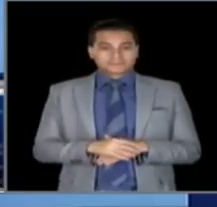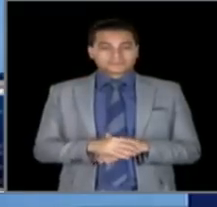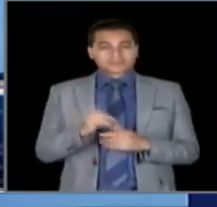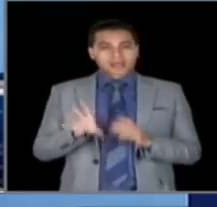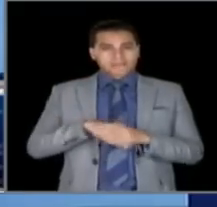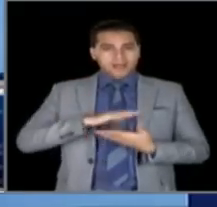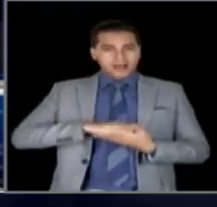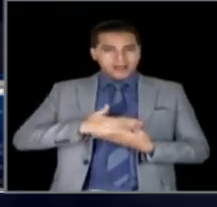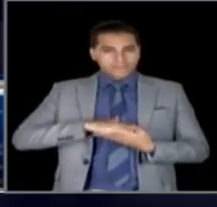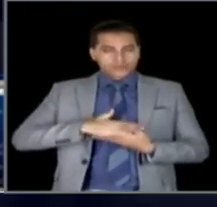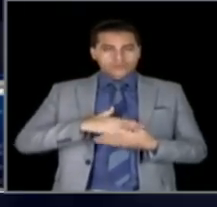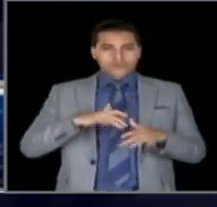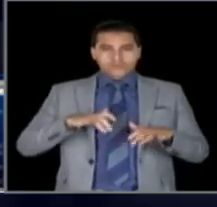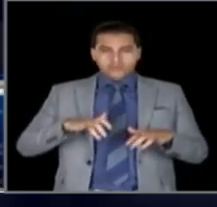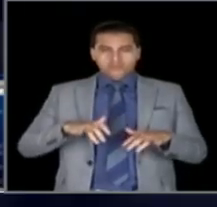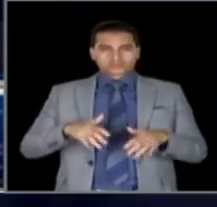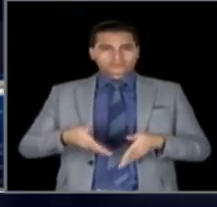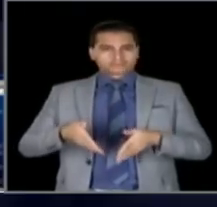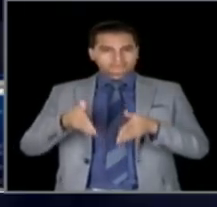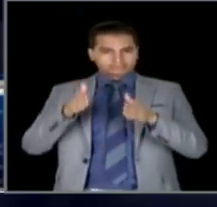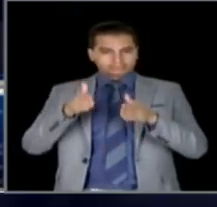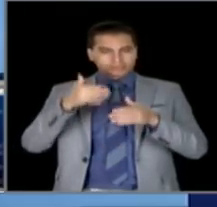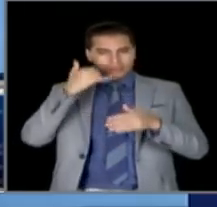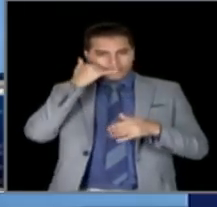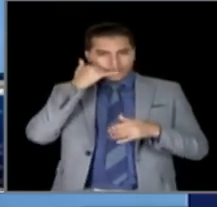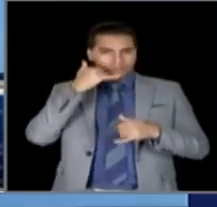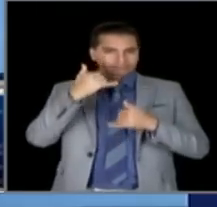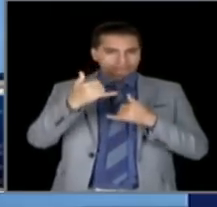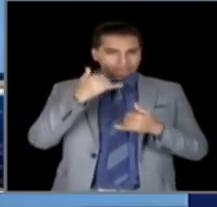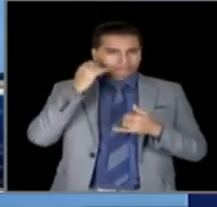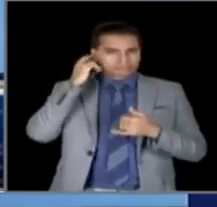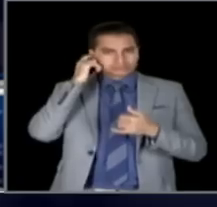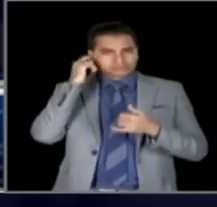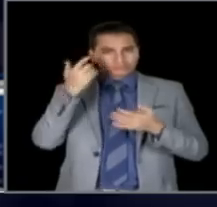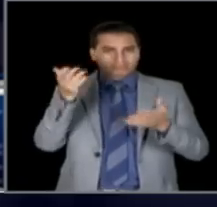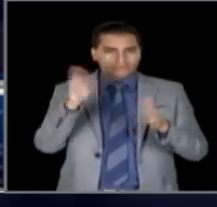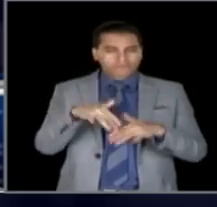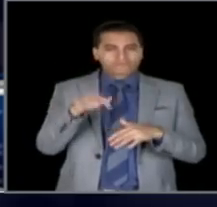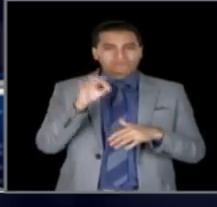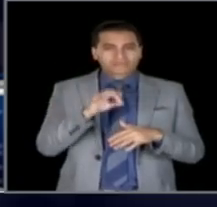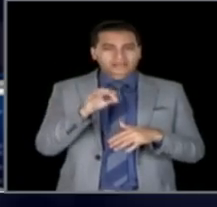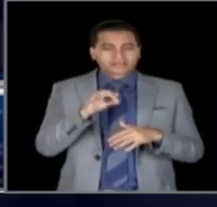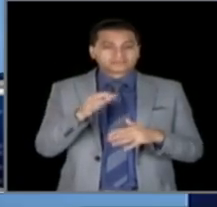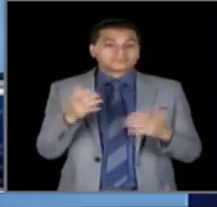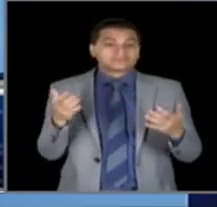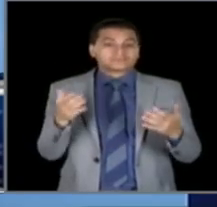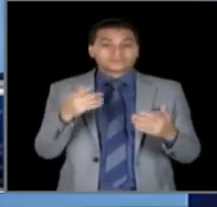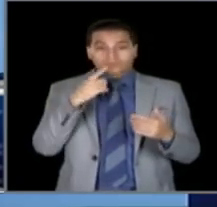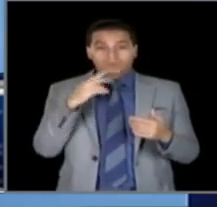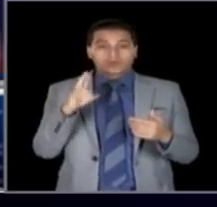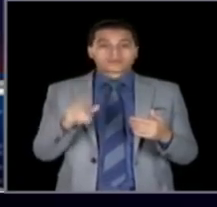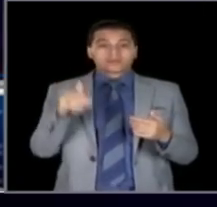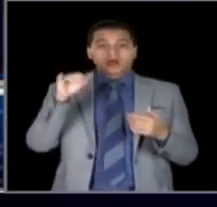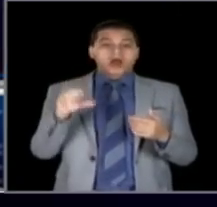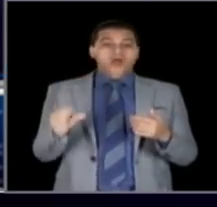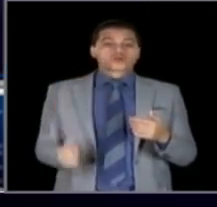بتصنع لابتوبس وكمبيوترات موبايلات. تايوان؟ تايوان إجابة صحيحة، برافو